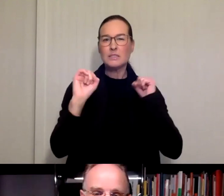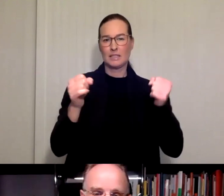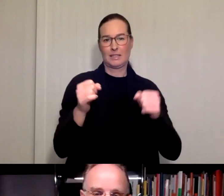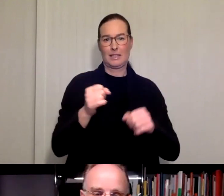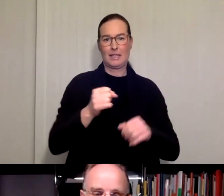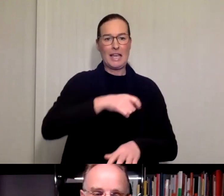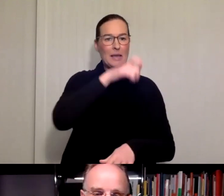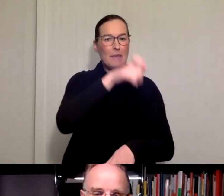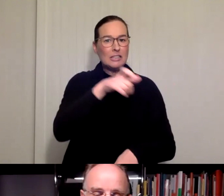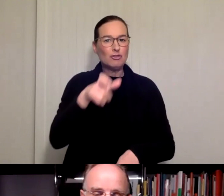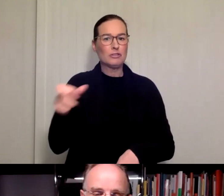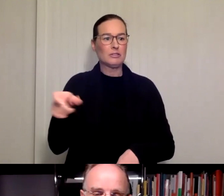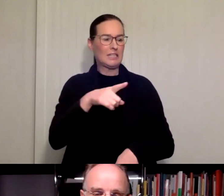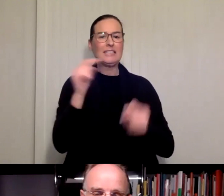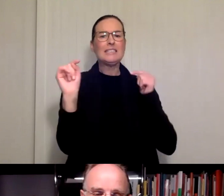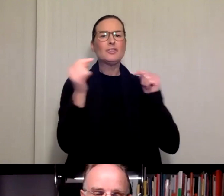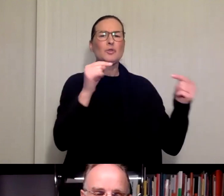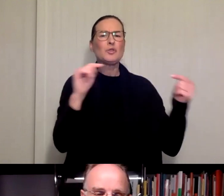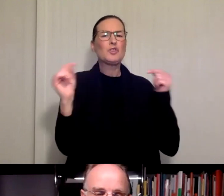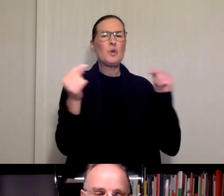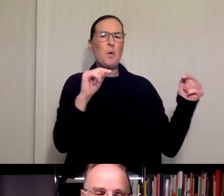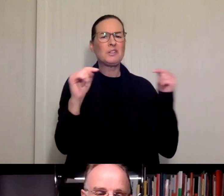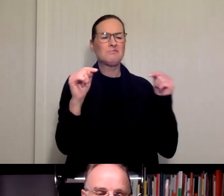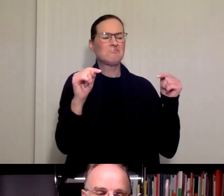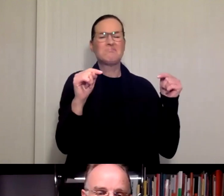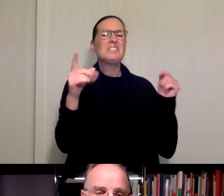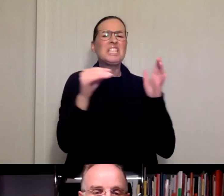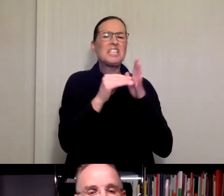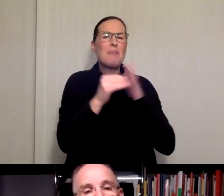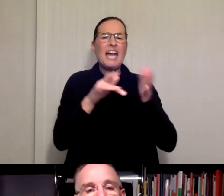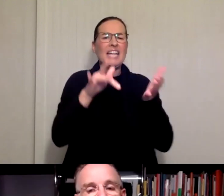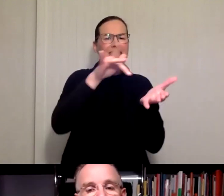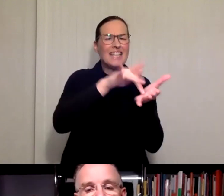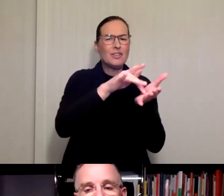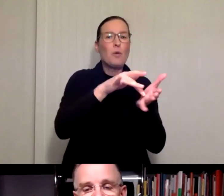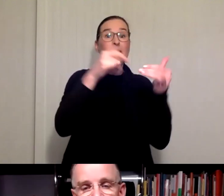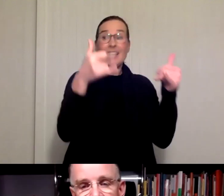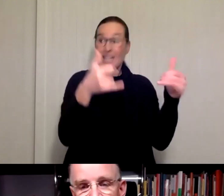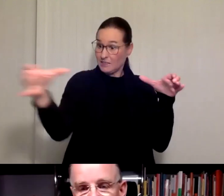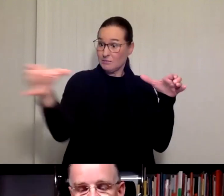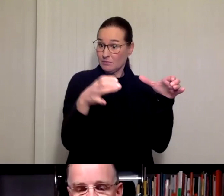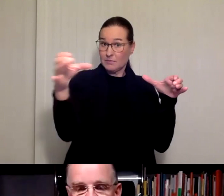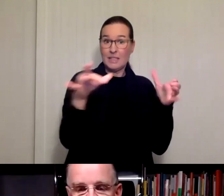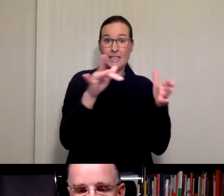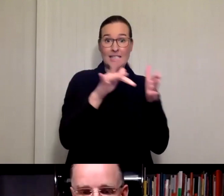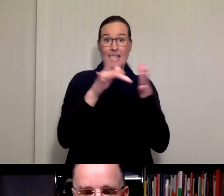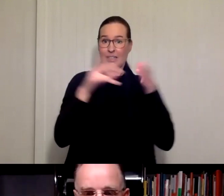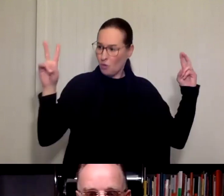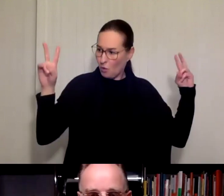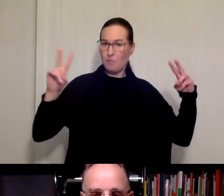Blick genommen werden in der ganzen Debatte, in den Blick wirklich rücken. Und zwar persönlich